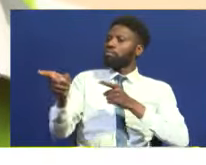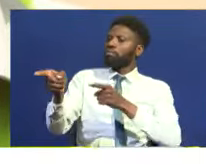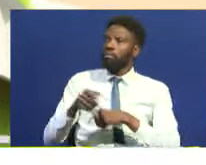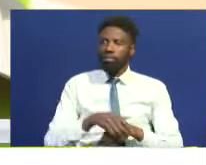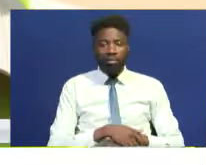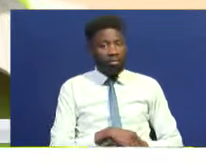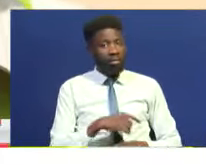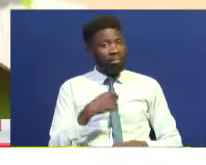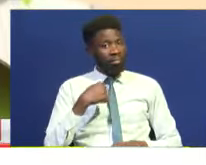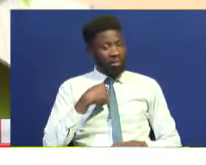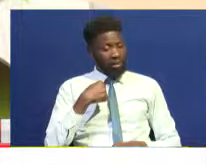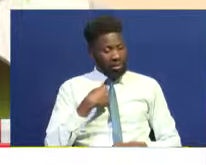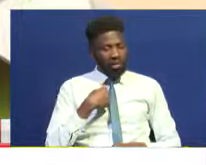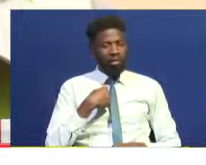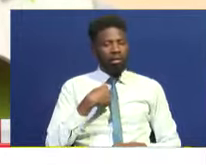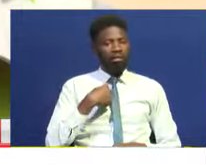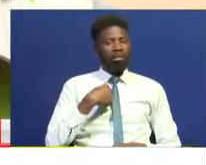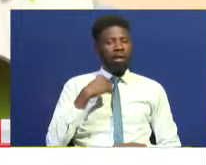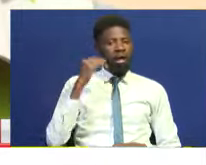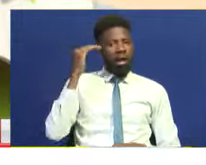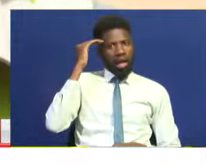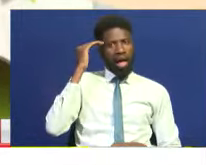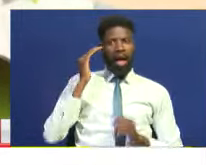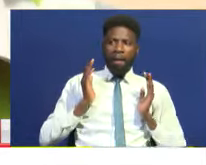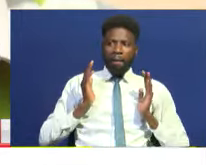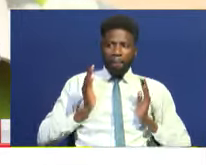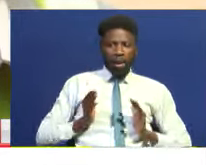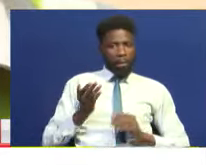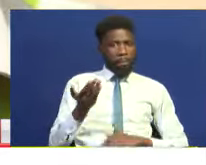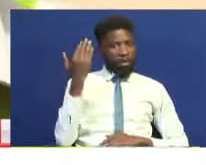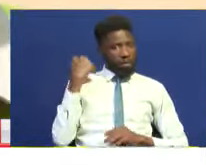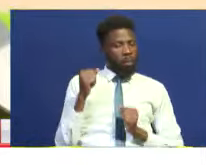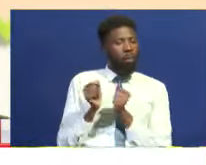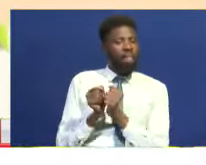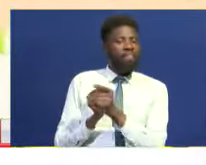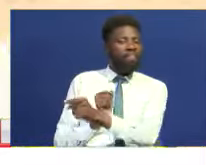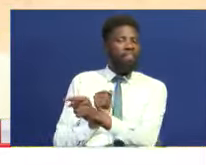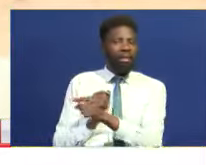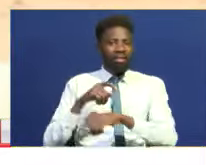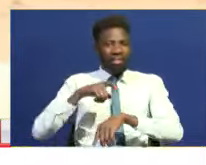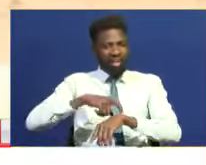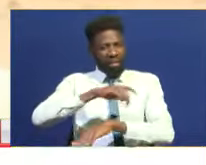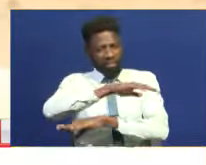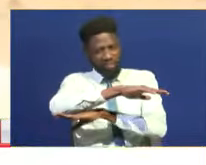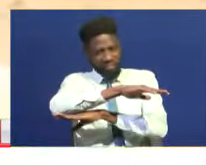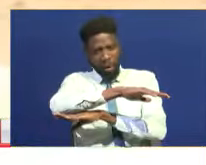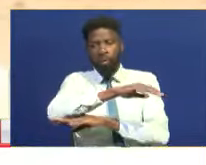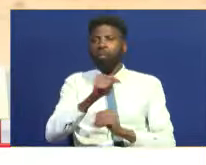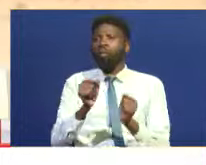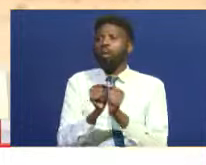anakaa naye na walionekana masaa ya jioni wakiwa na yeye,